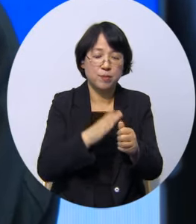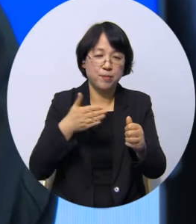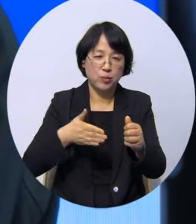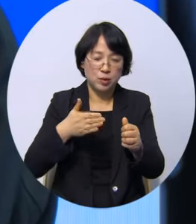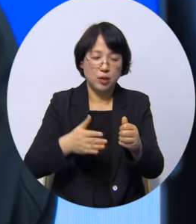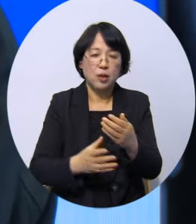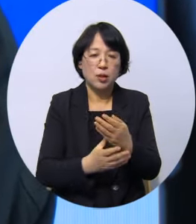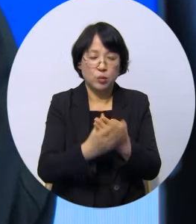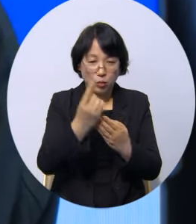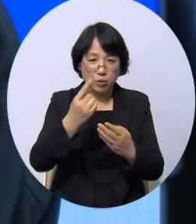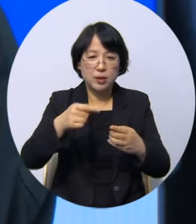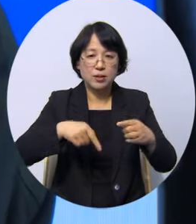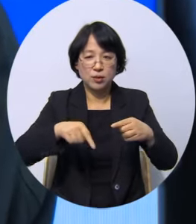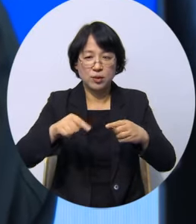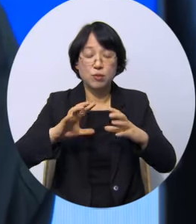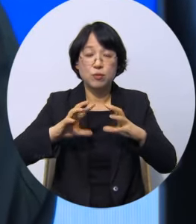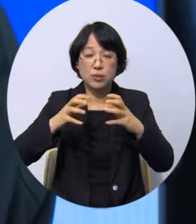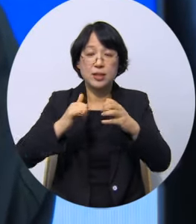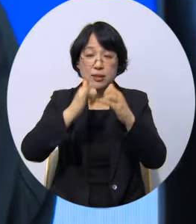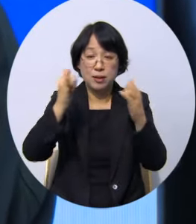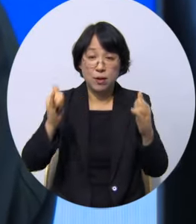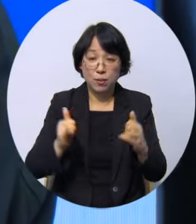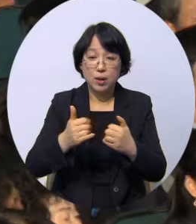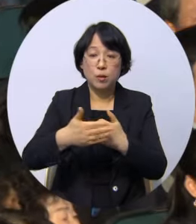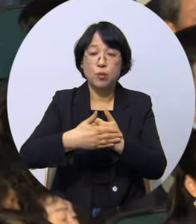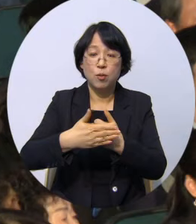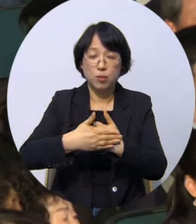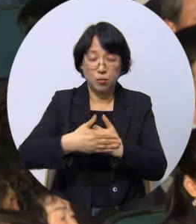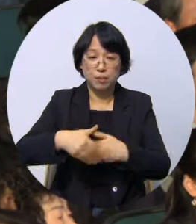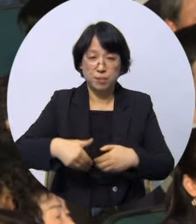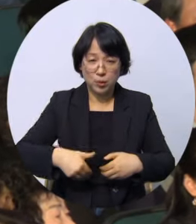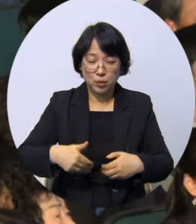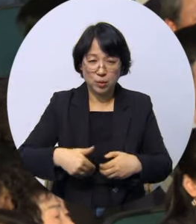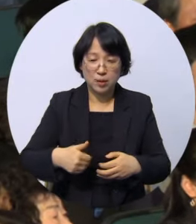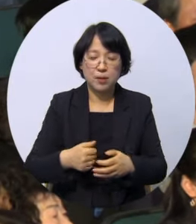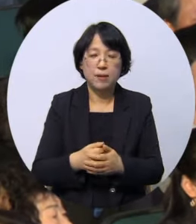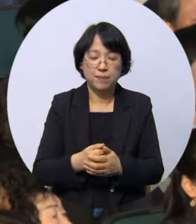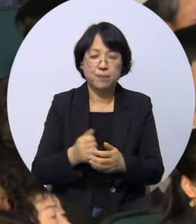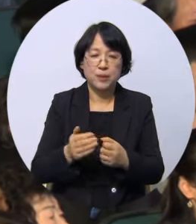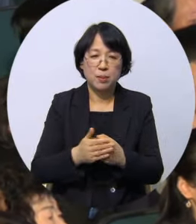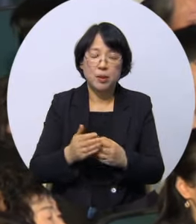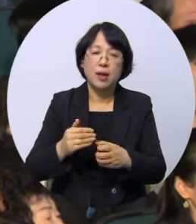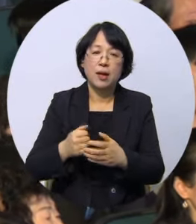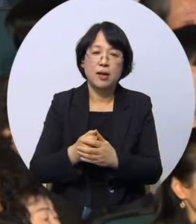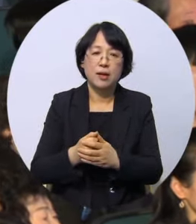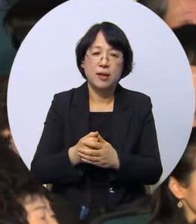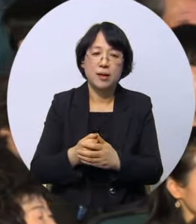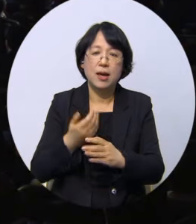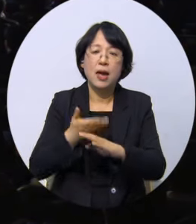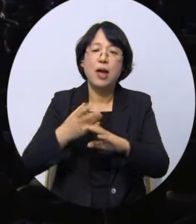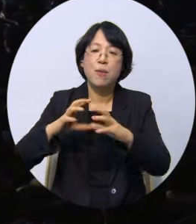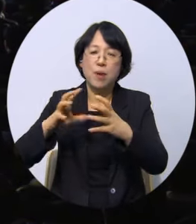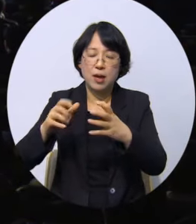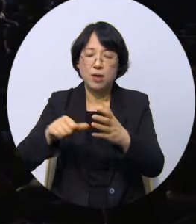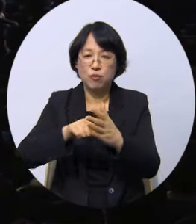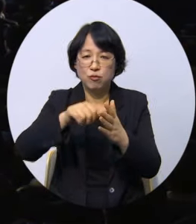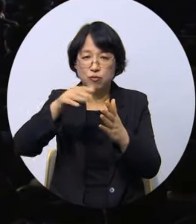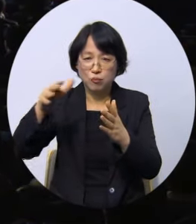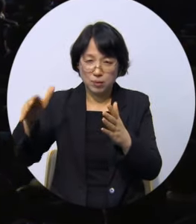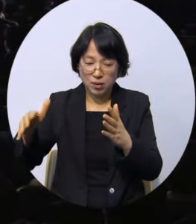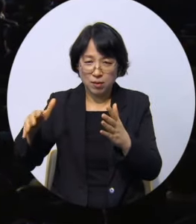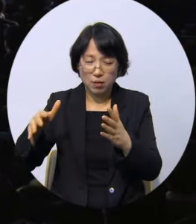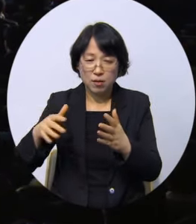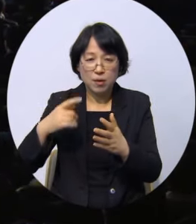통일정책의 국제 사회의 지지가 필요하다는 점에 차관에 해외 유명 여론 조사 기관과 함께 여개국 주민을 대상으로